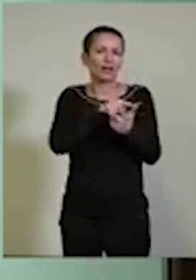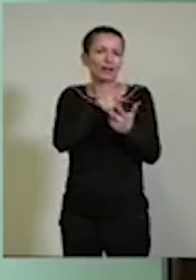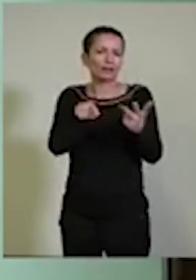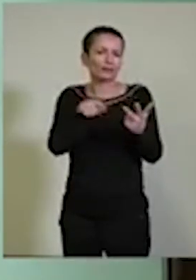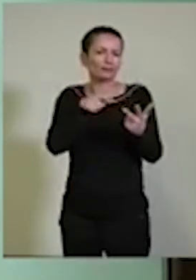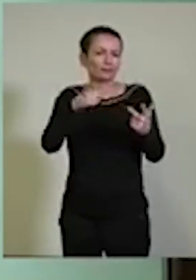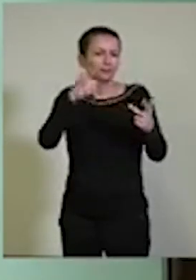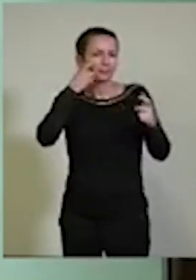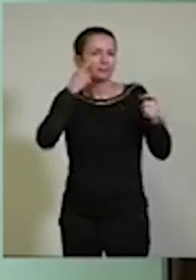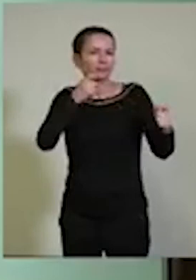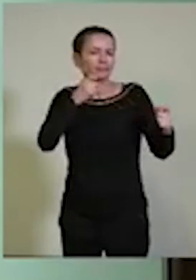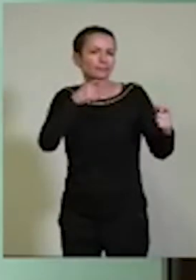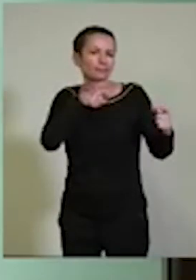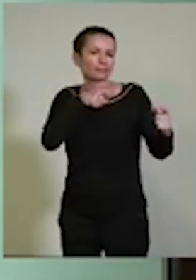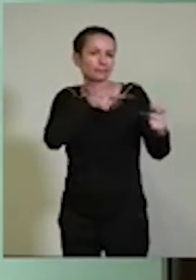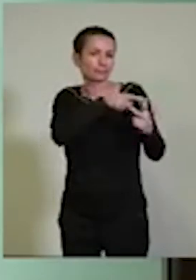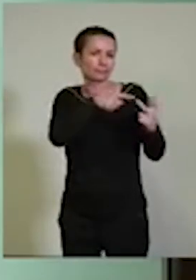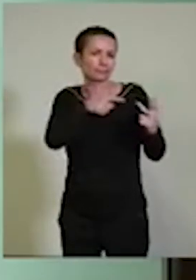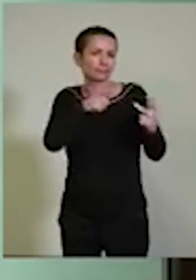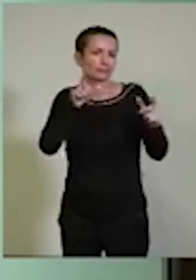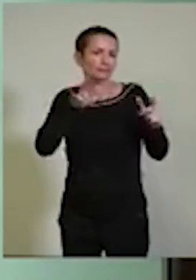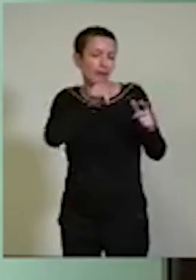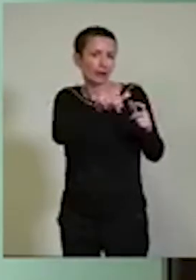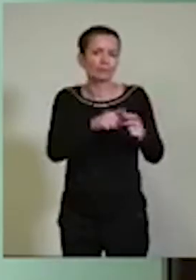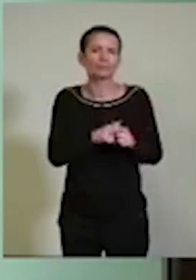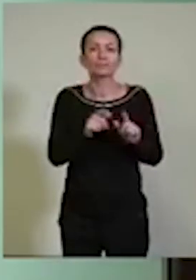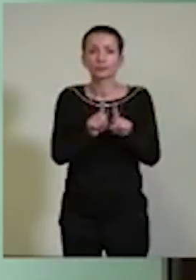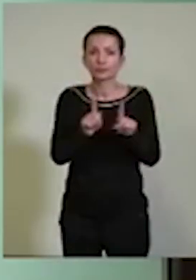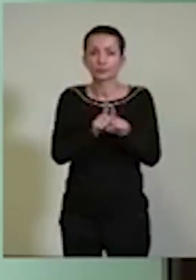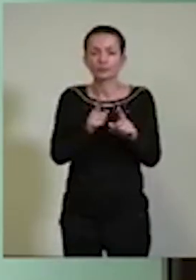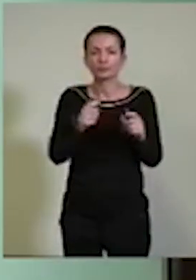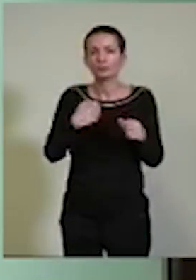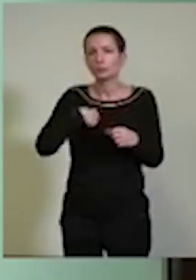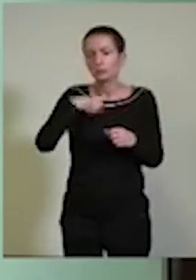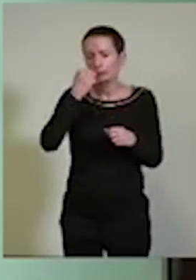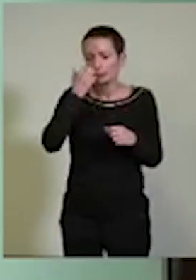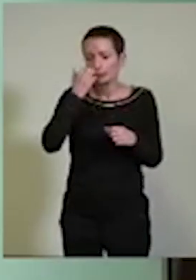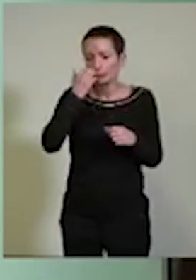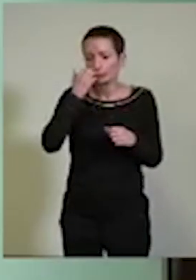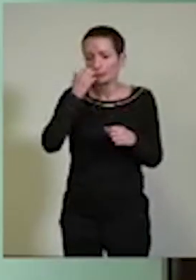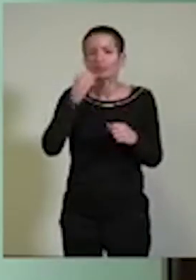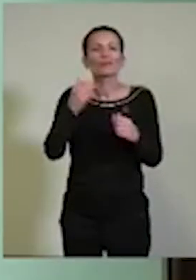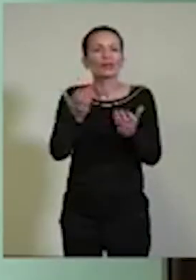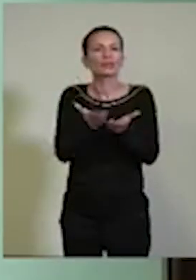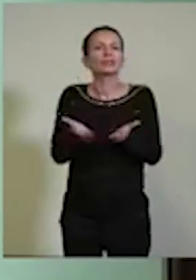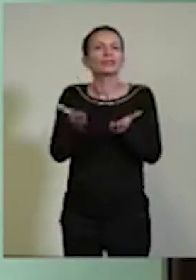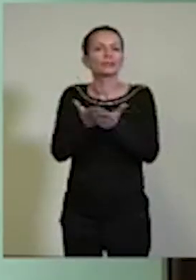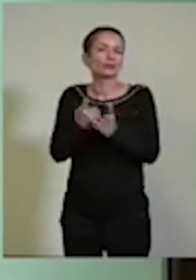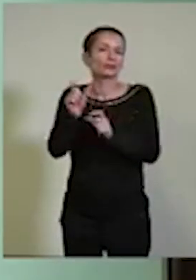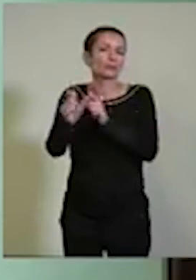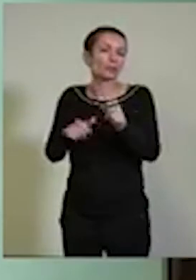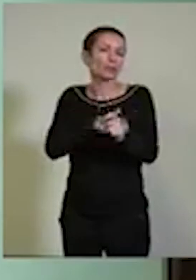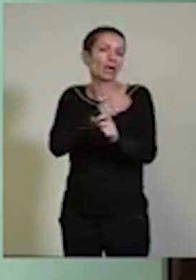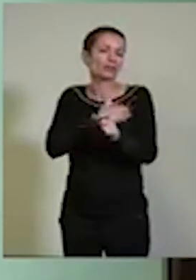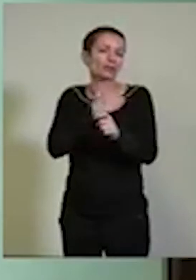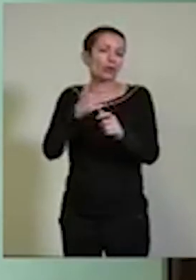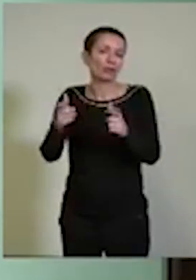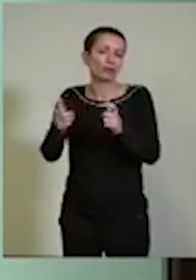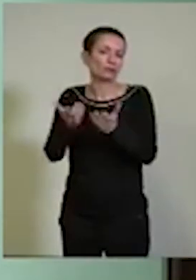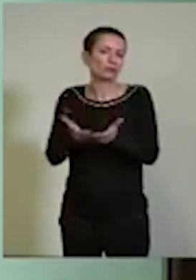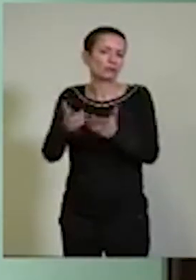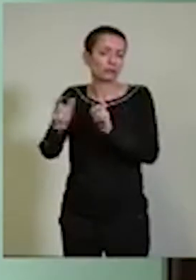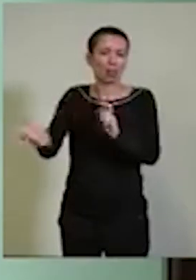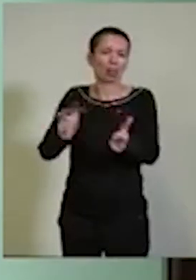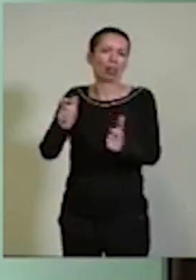particulière sera prise en compte sur ces sujets. Nous allons aussi travailler sur les questions de déprécarisation des agents, qui sont en grande majorité des femmes,